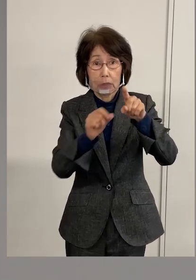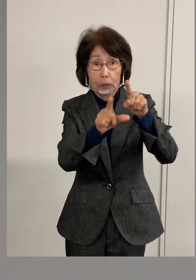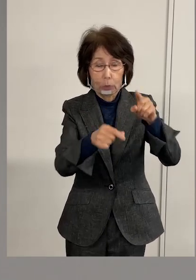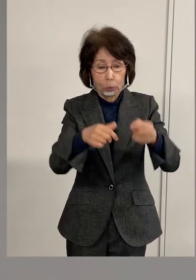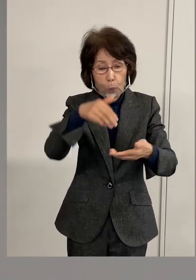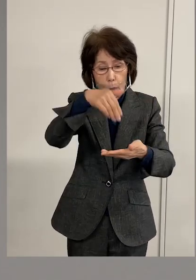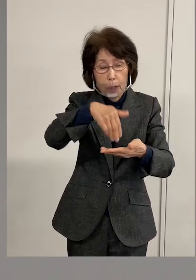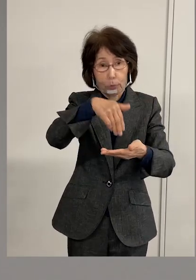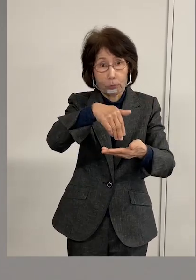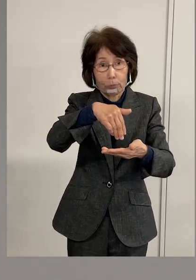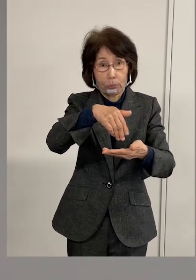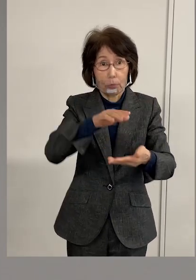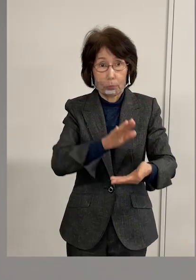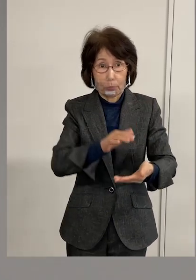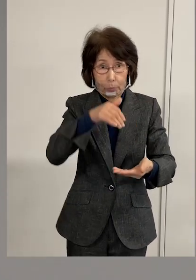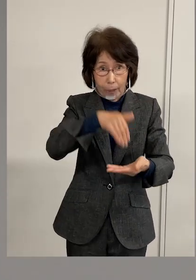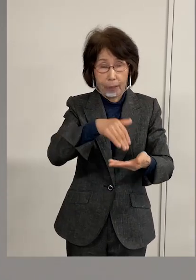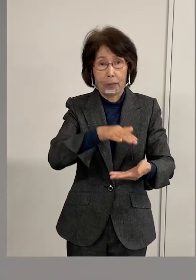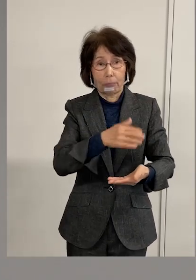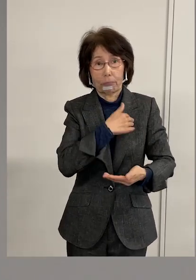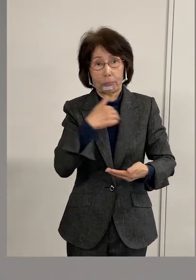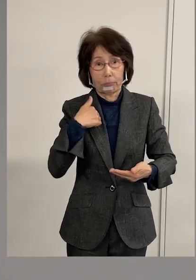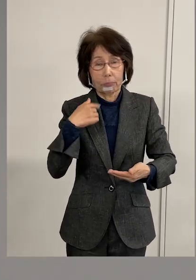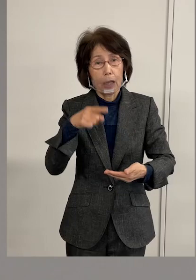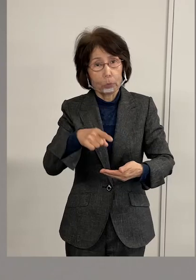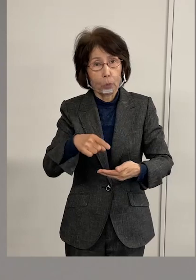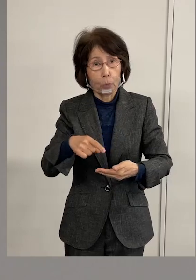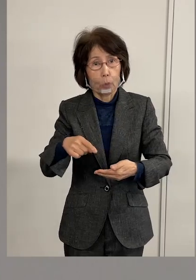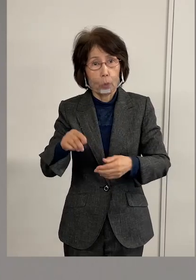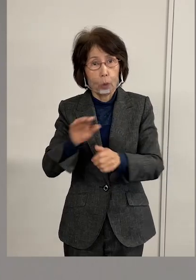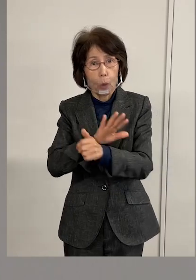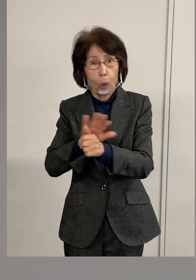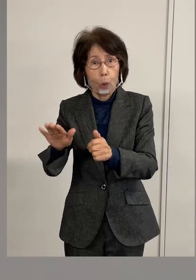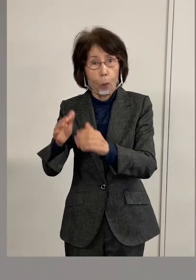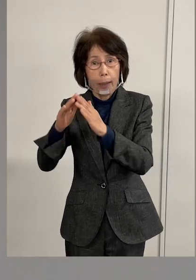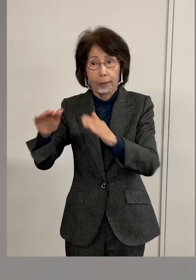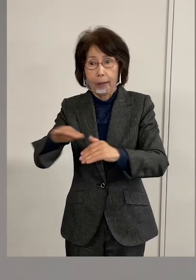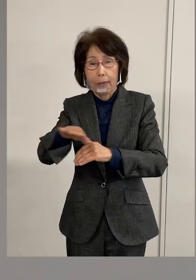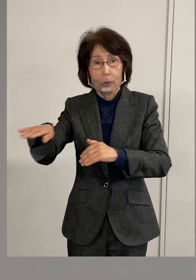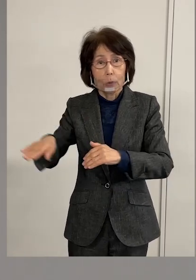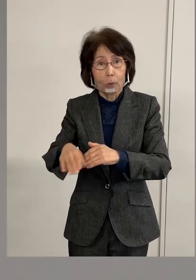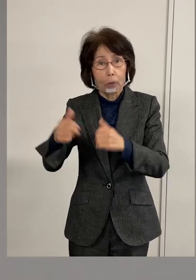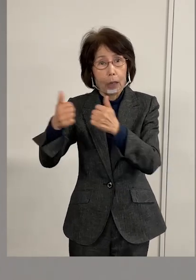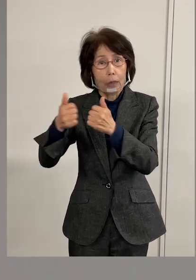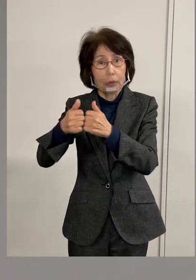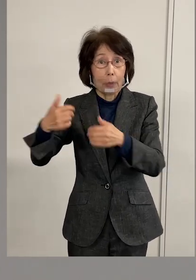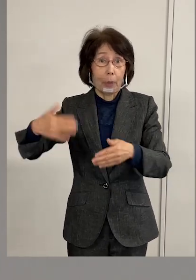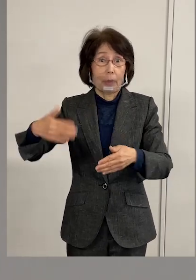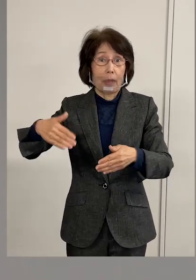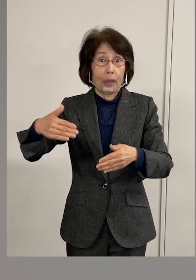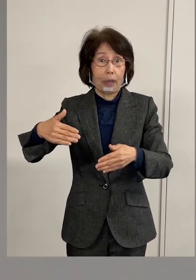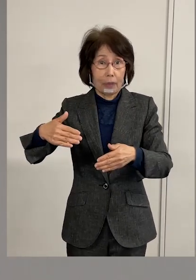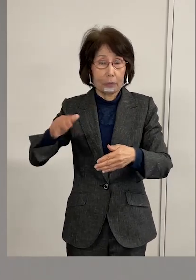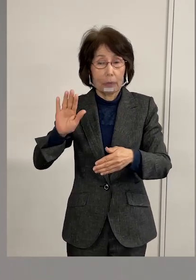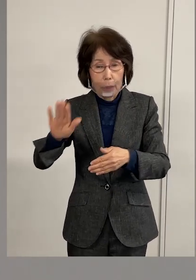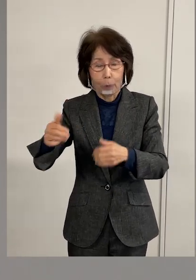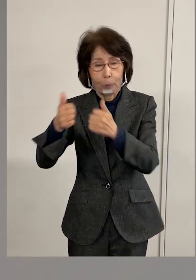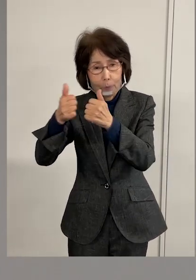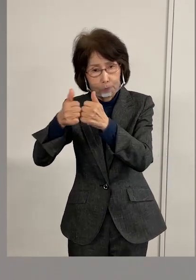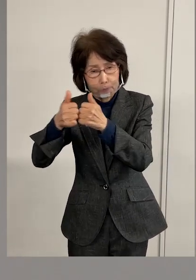方々と、正式な協議とはしてないですので、後援会の方々とよく話し合いをした上